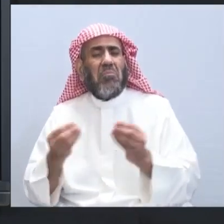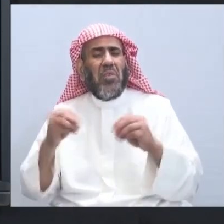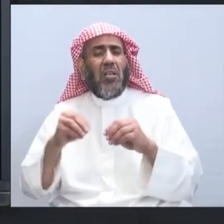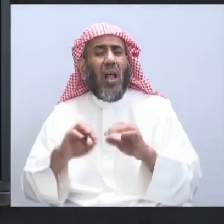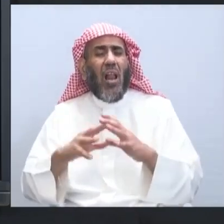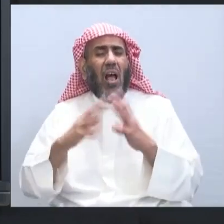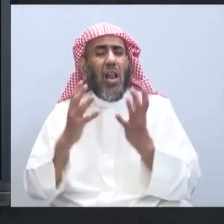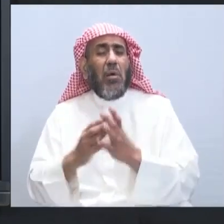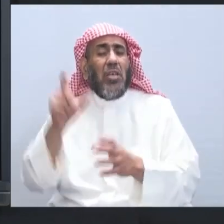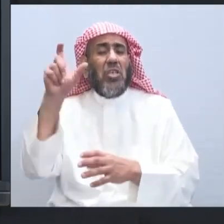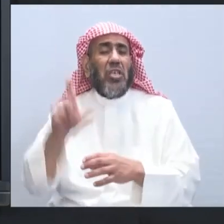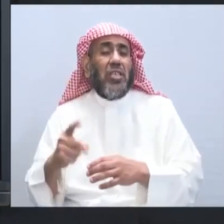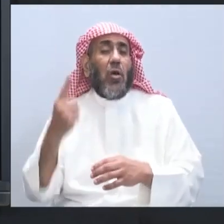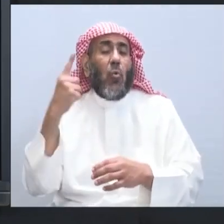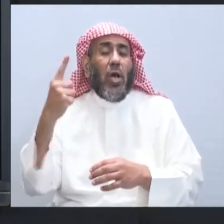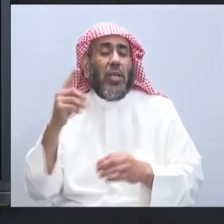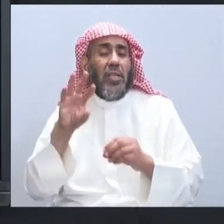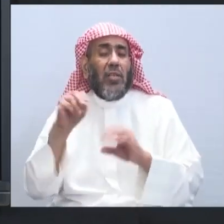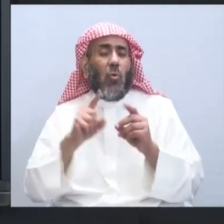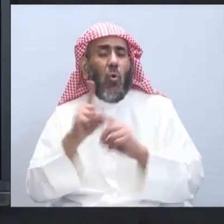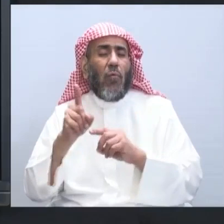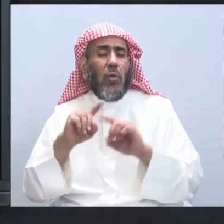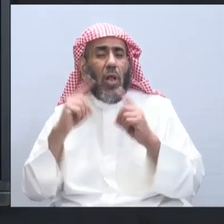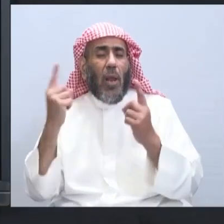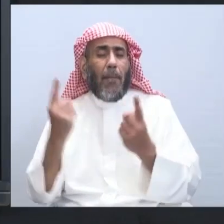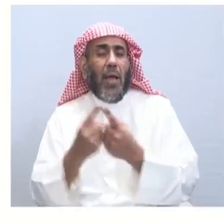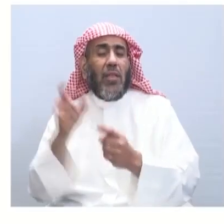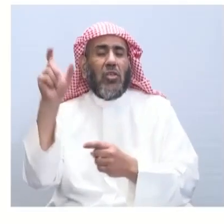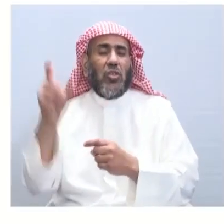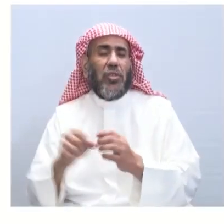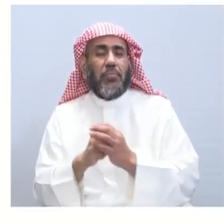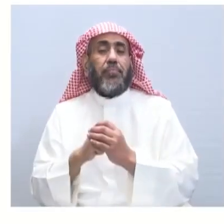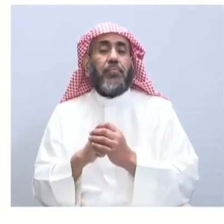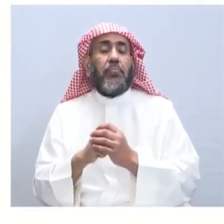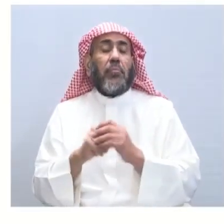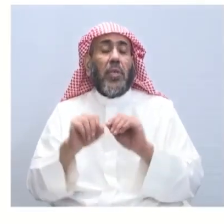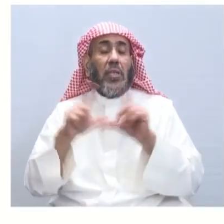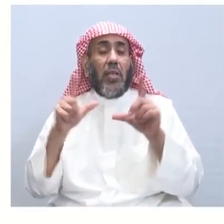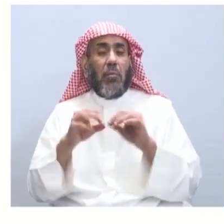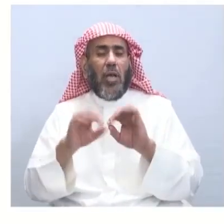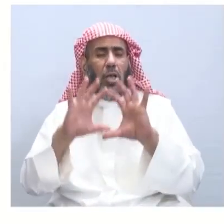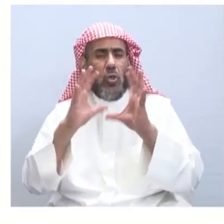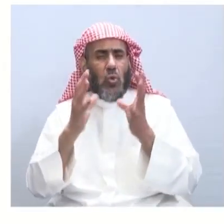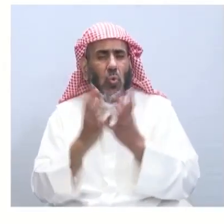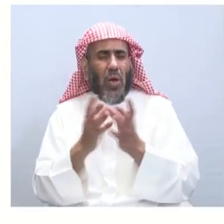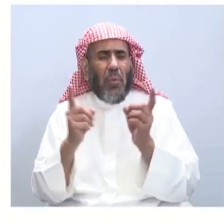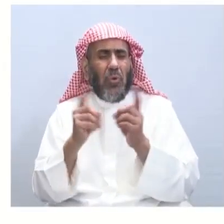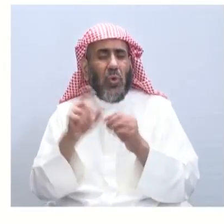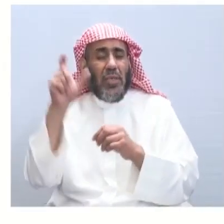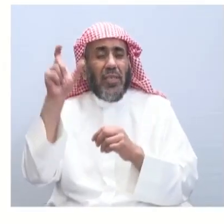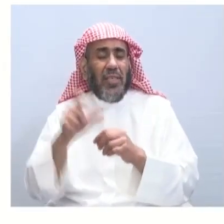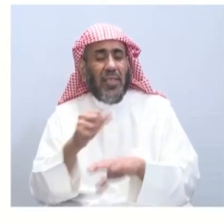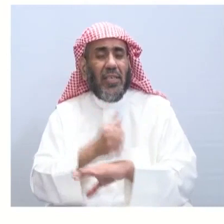لكن غالبا تكون في شخصيه واحده تتحدث فيها وكون الاحداث كلها تتعلق بهذه الشخصيه يتضح من خلالها صور محدوده للشخصيات